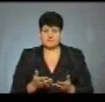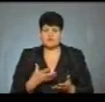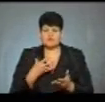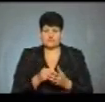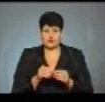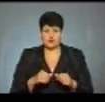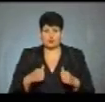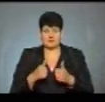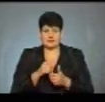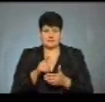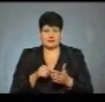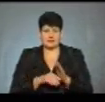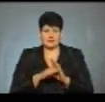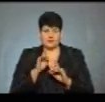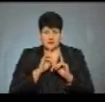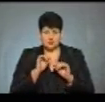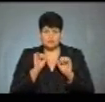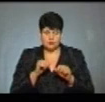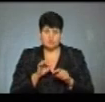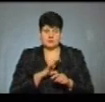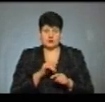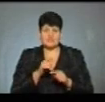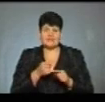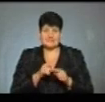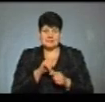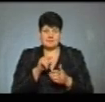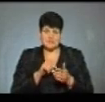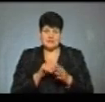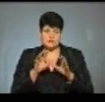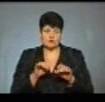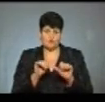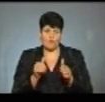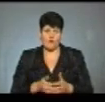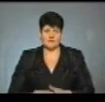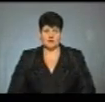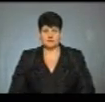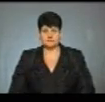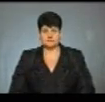свої комісії на питання Верховної Ради, щоб можна було це питання якось законодавчо оформити.